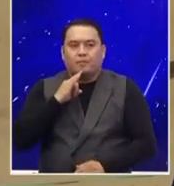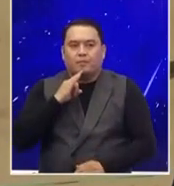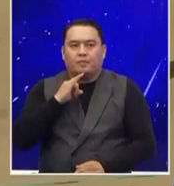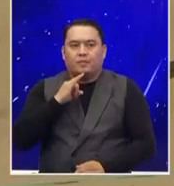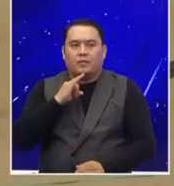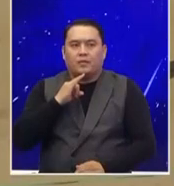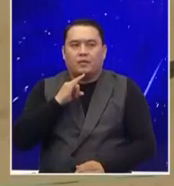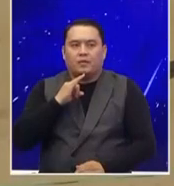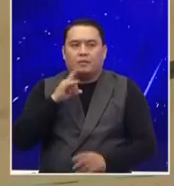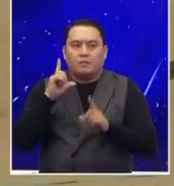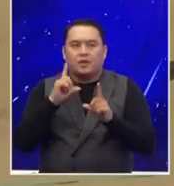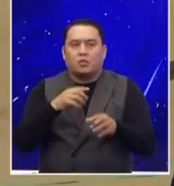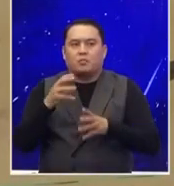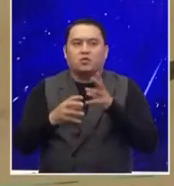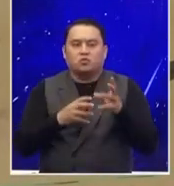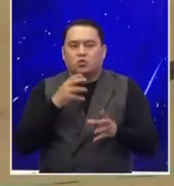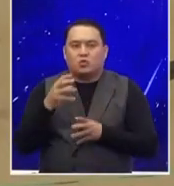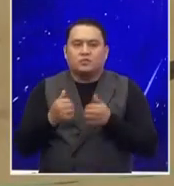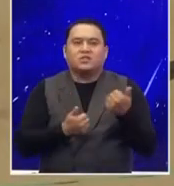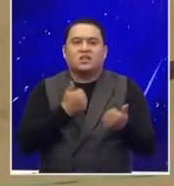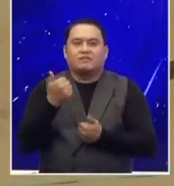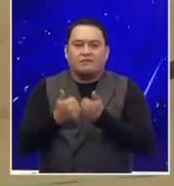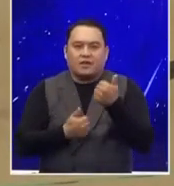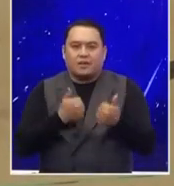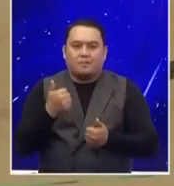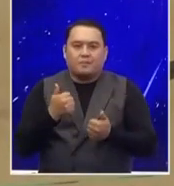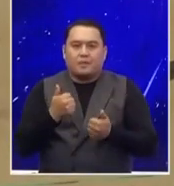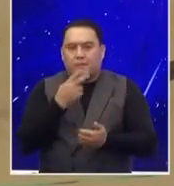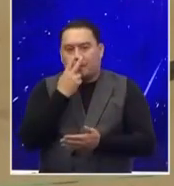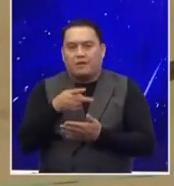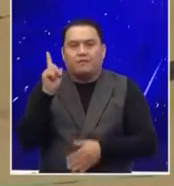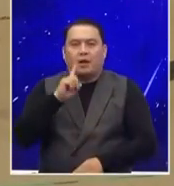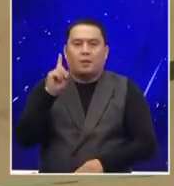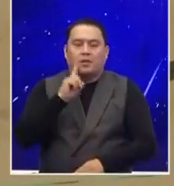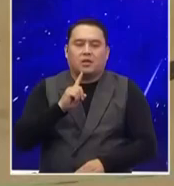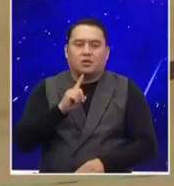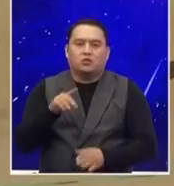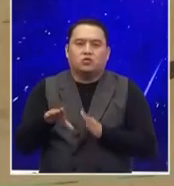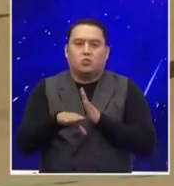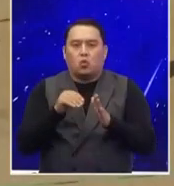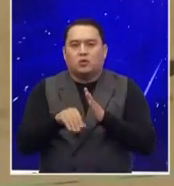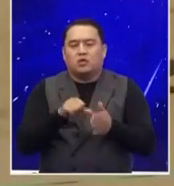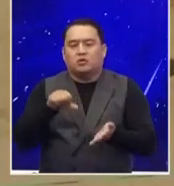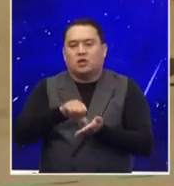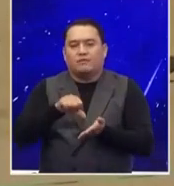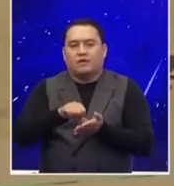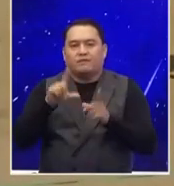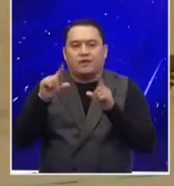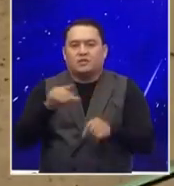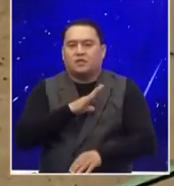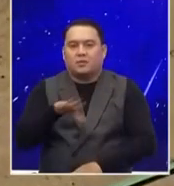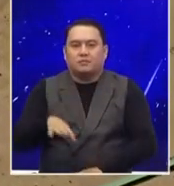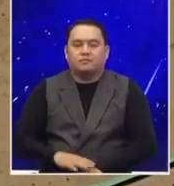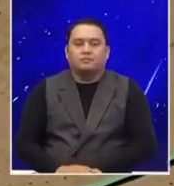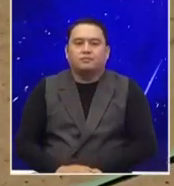И также к выезду к международным соревнованиям. Но пока только сборы, готовимся. Никаких выездов еще не было.